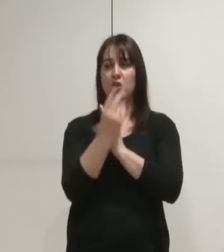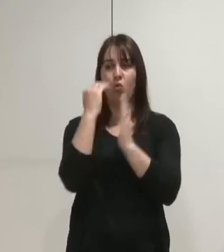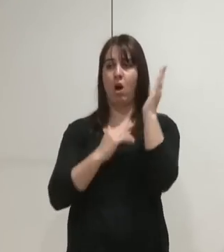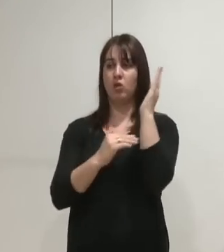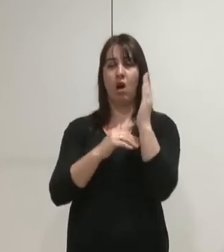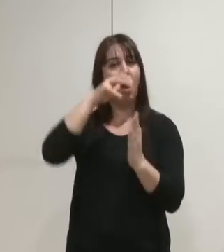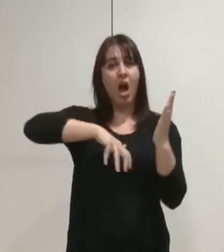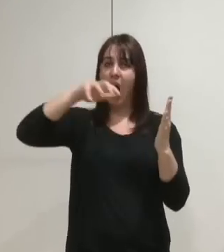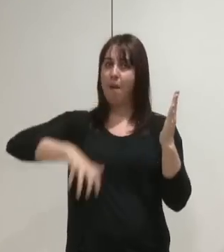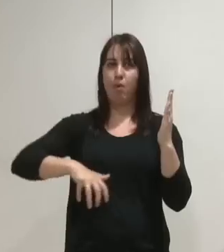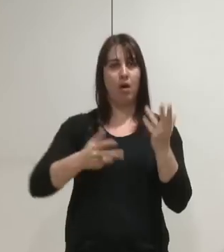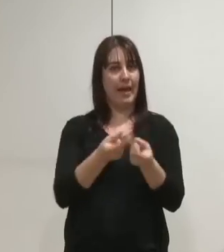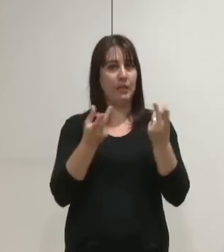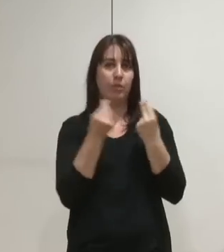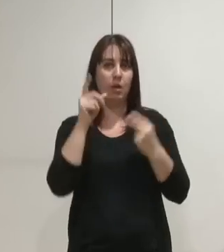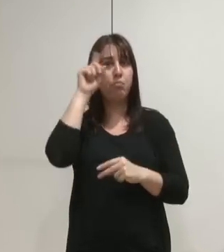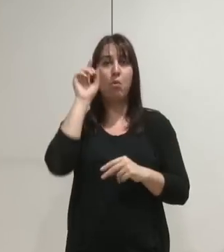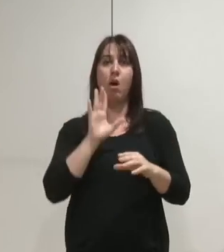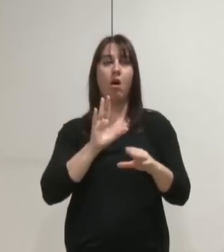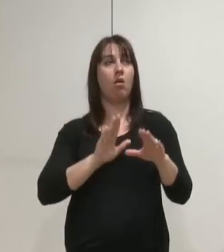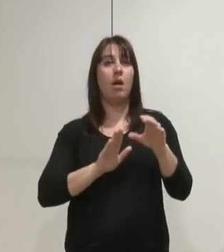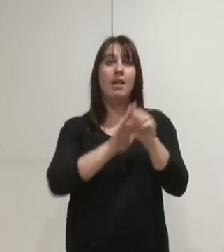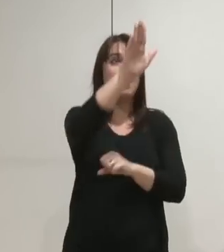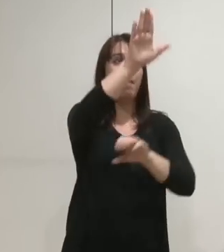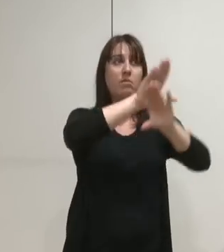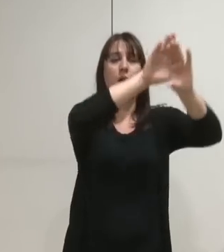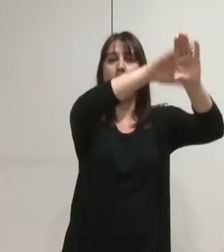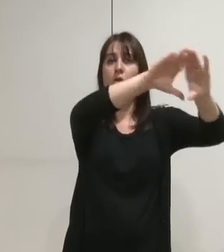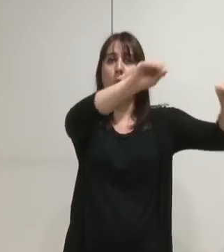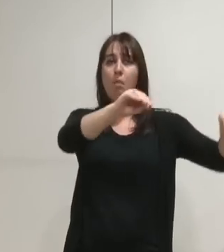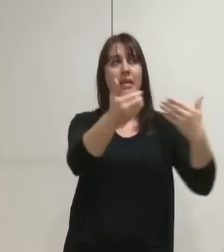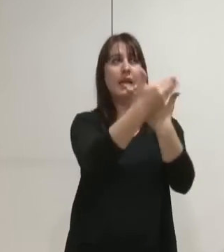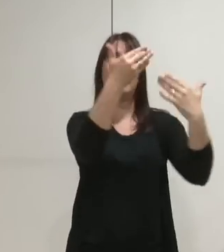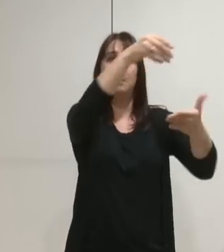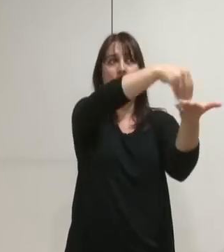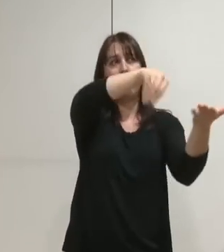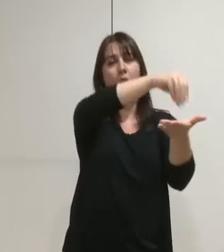disent rendent compte de leur mission euh dans le cadre de leur de